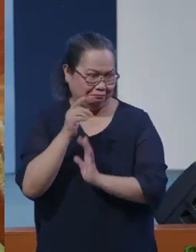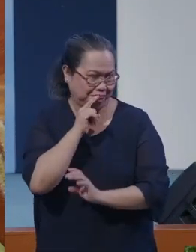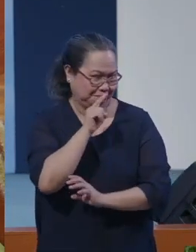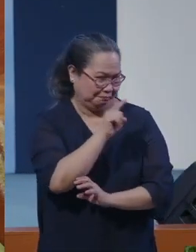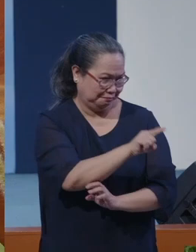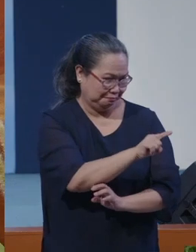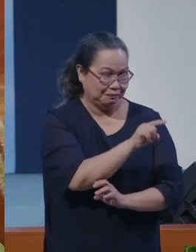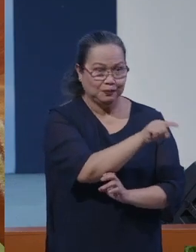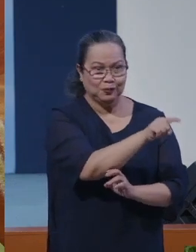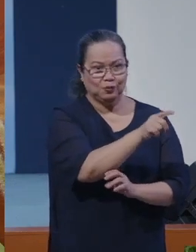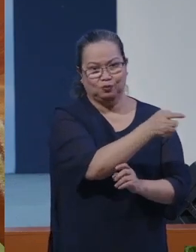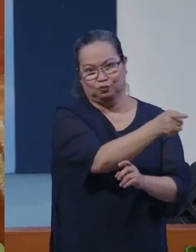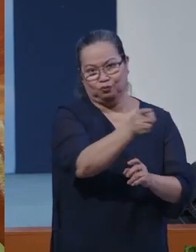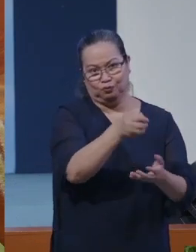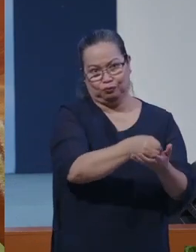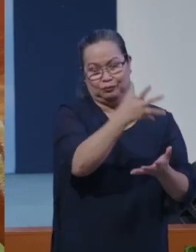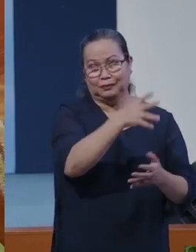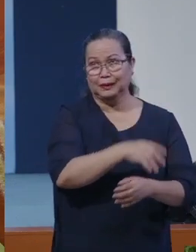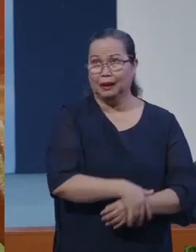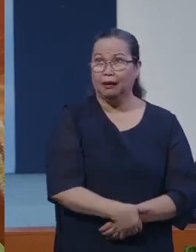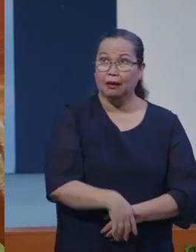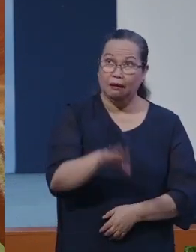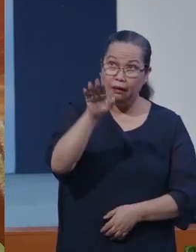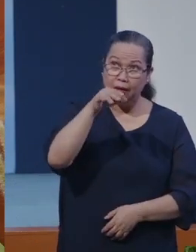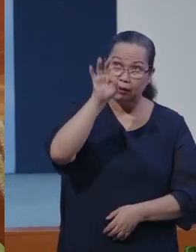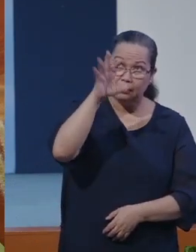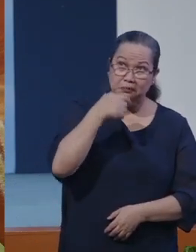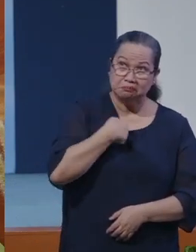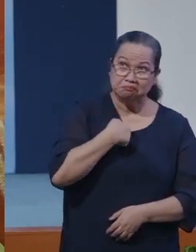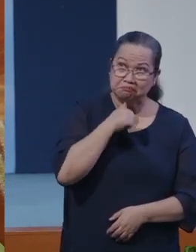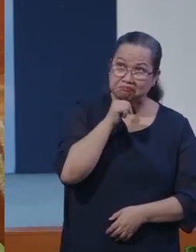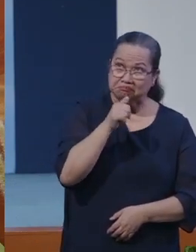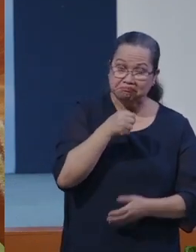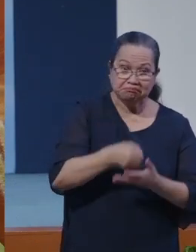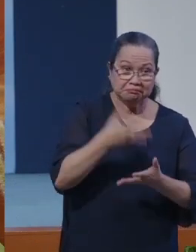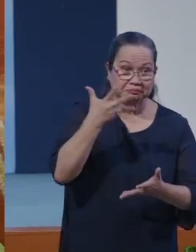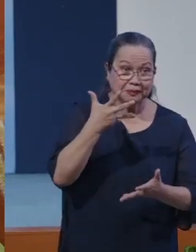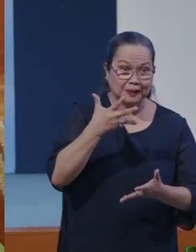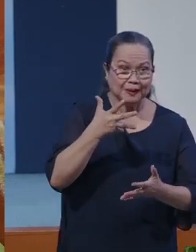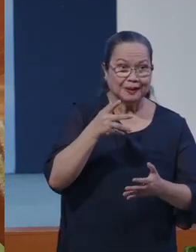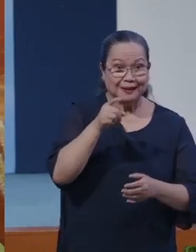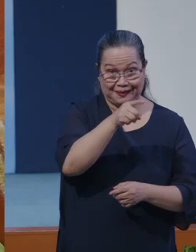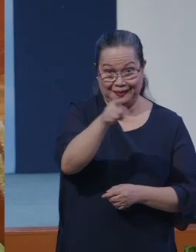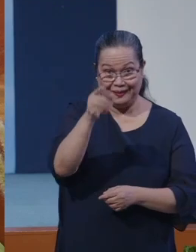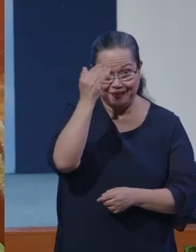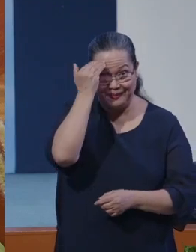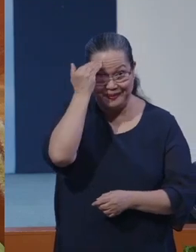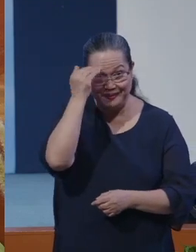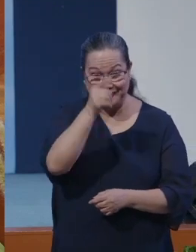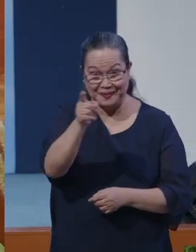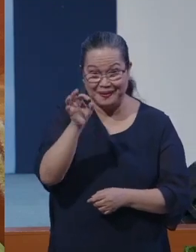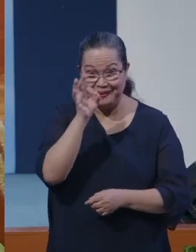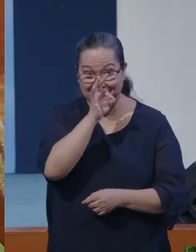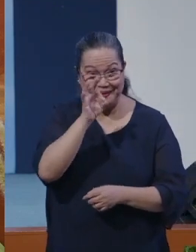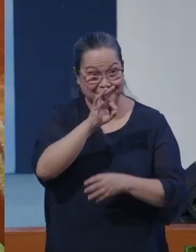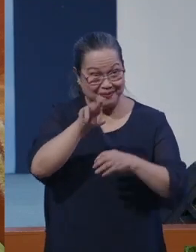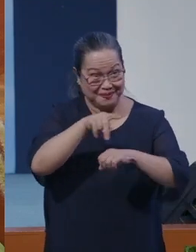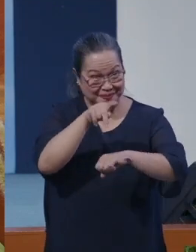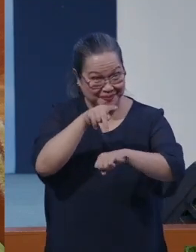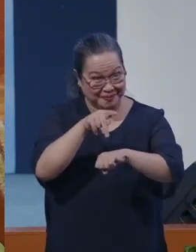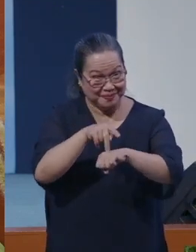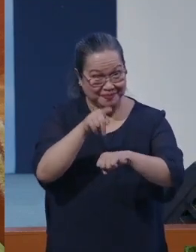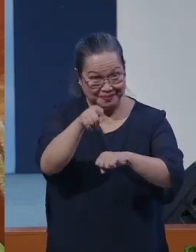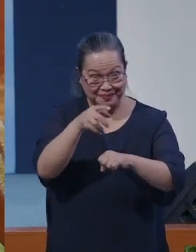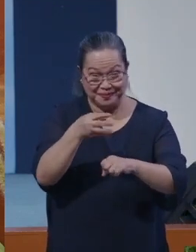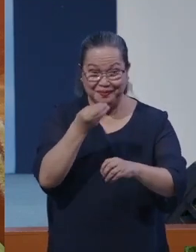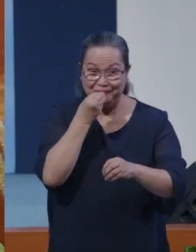mga mayayaman. Pastor, hindi naman po kami mayaman. Alam nyo, kung kayo po sa Pilipinas ay may tinitirhan, kumakain